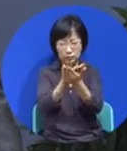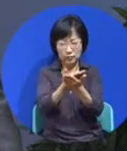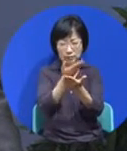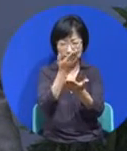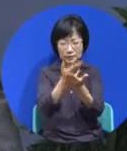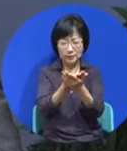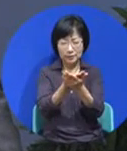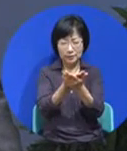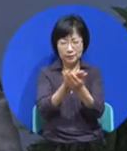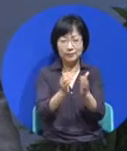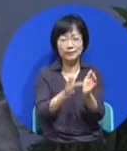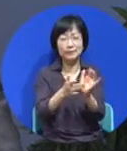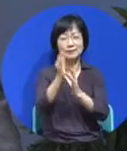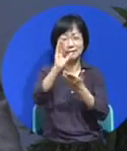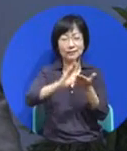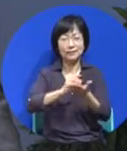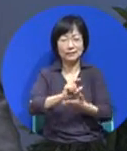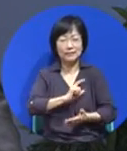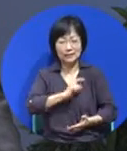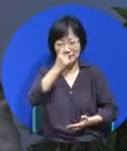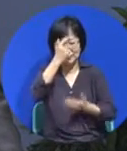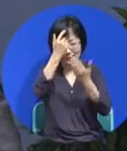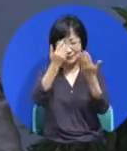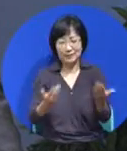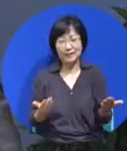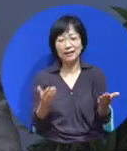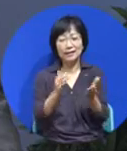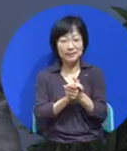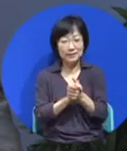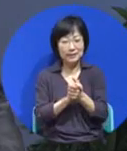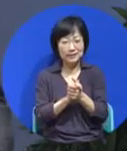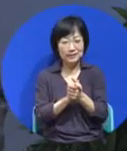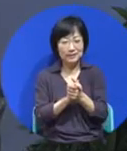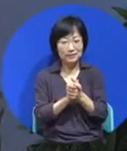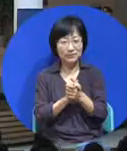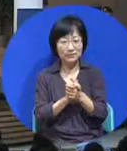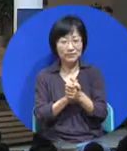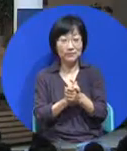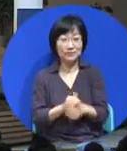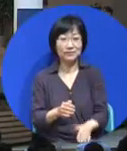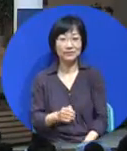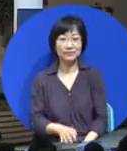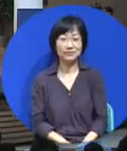예수 그리스도 이름으로 기도하옵나이다. In Jesus Christ's name we pray. Amen.